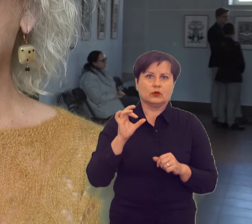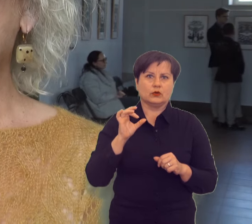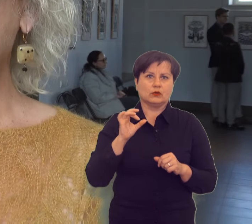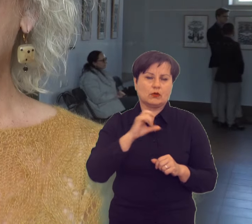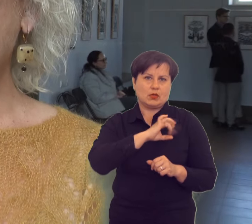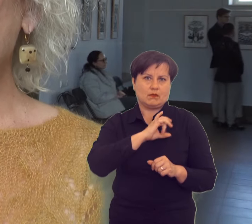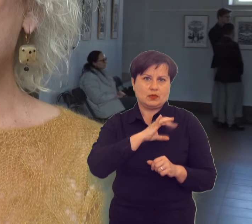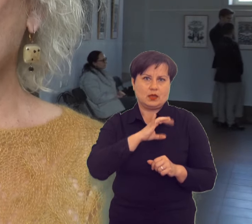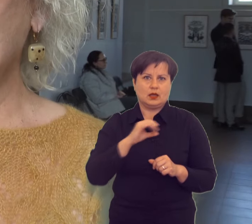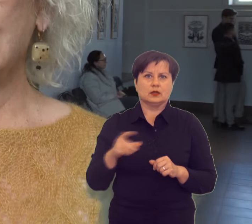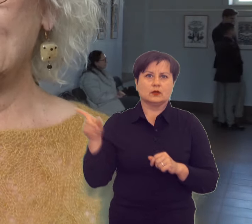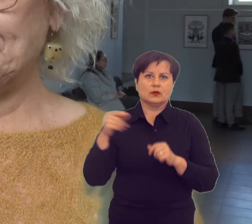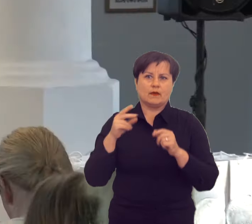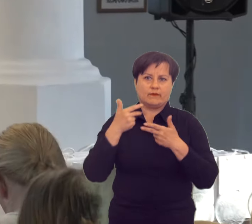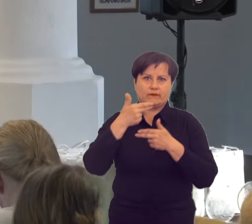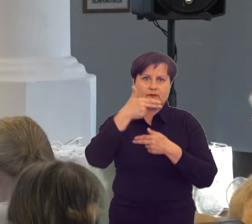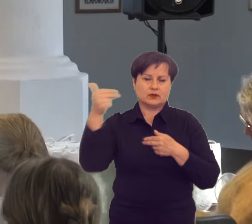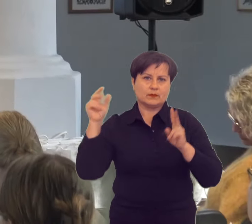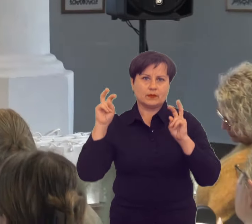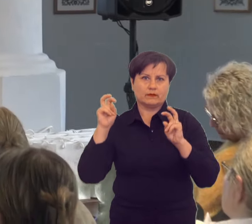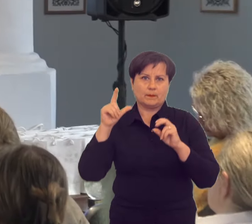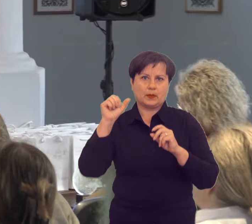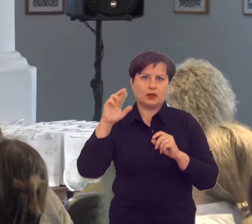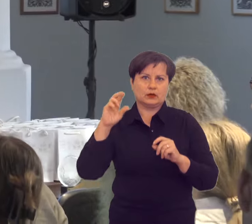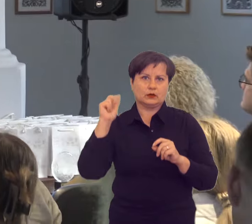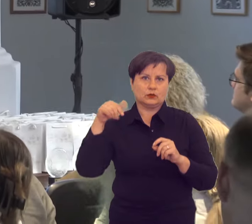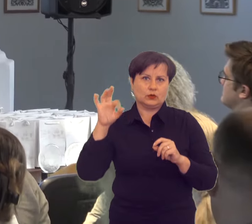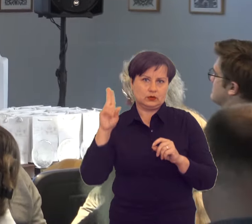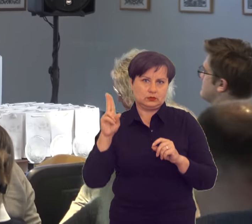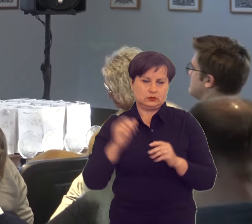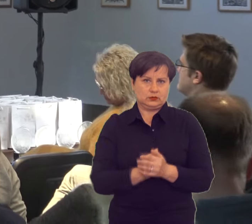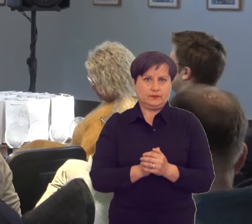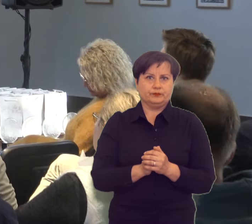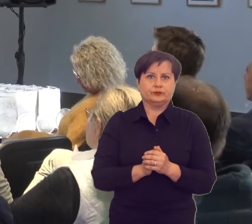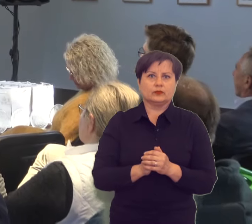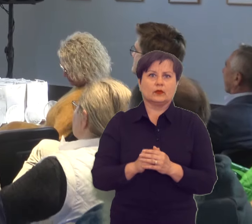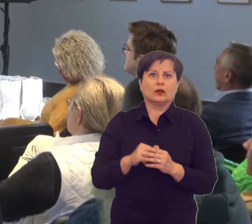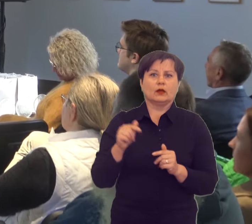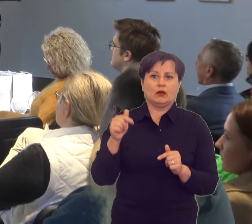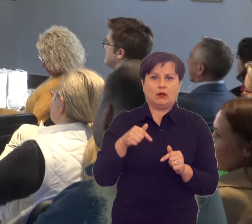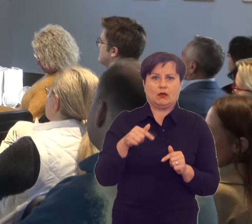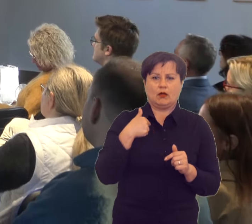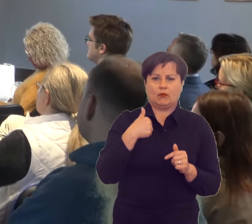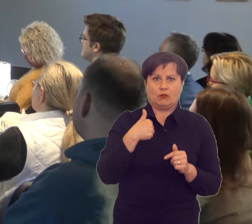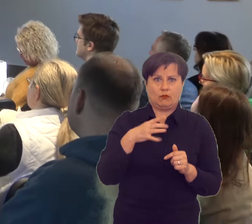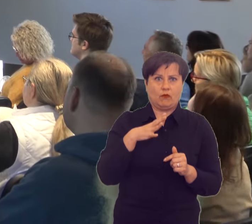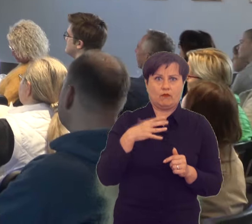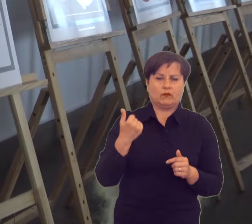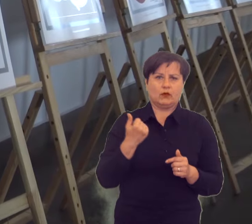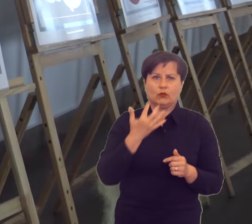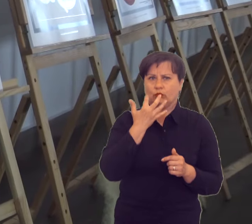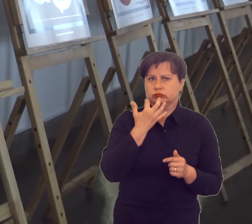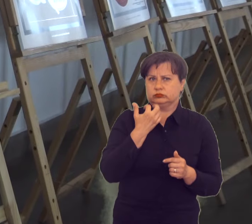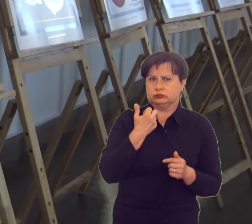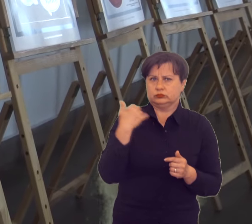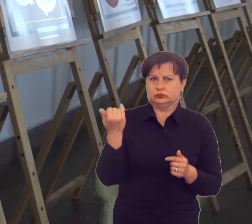įmonės Parkuok reklaminis projektas. Aš tikrai buvau labai nustebusi, kad tokius įdomius pavadinimus sugalvojo.